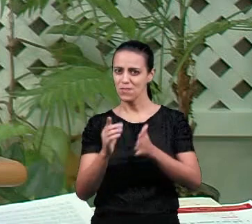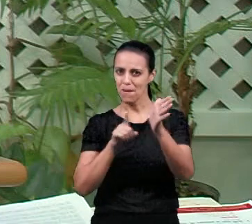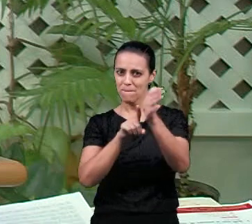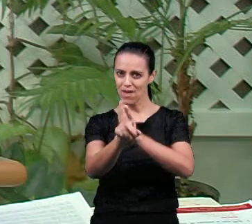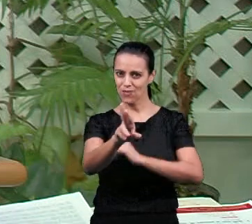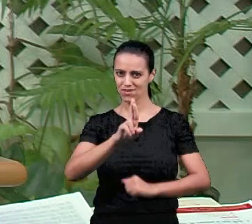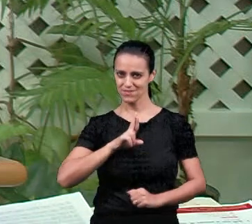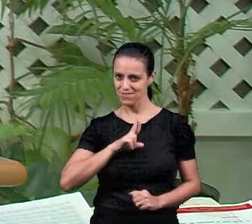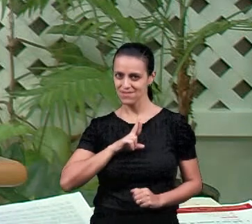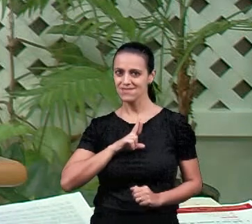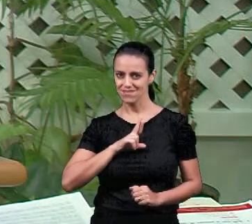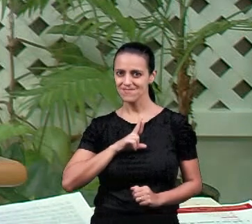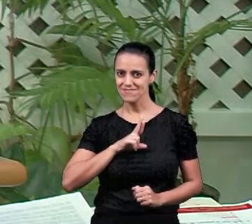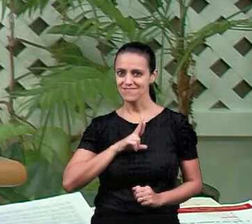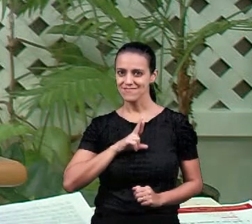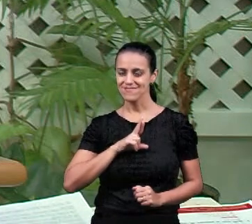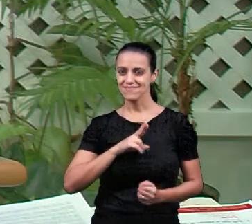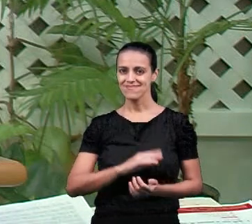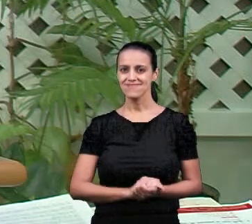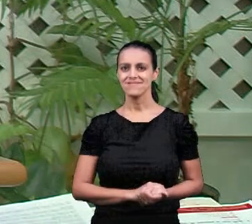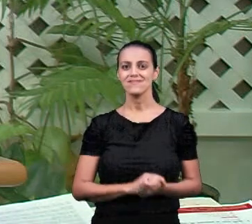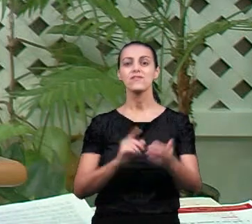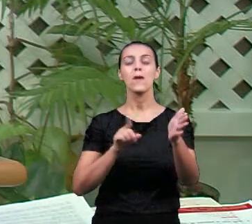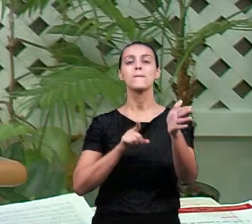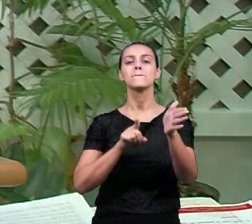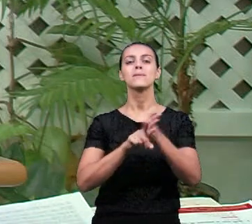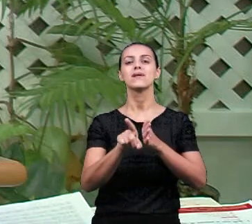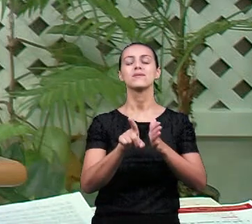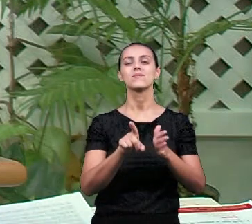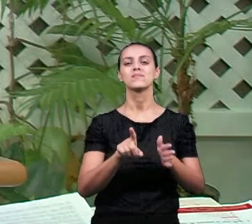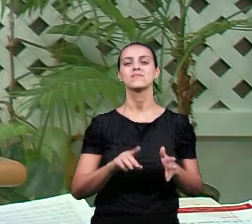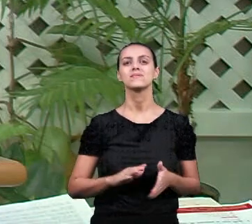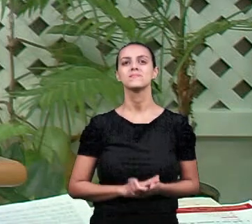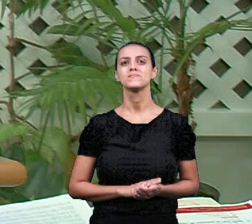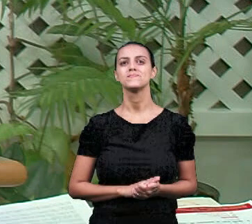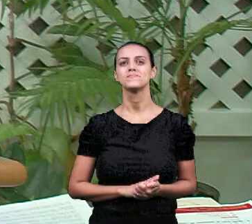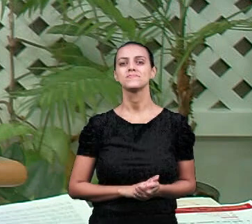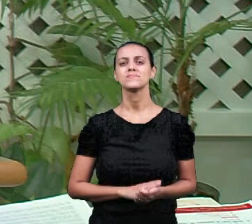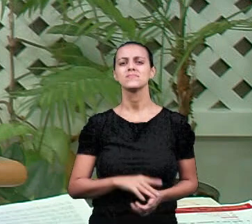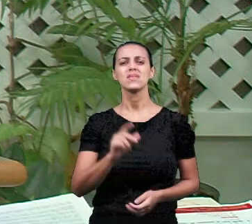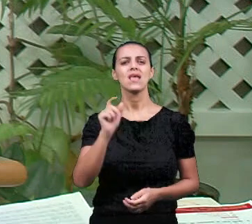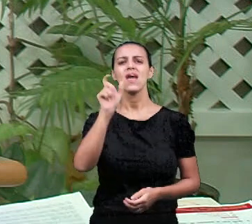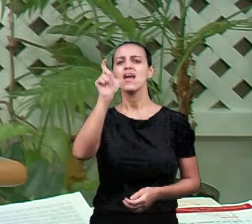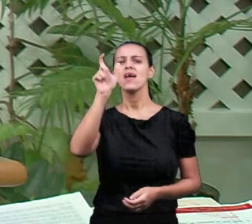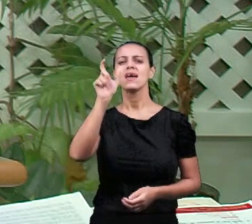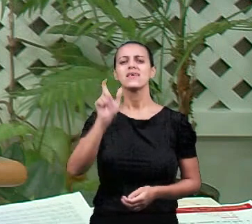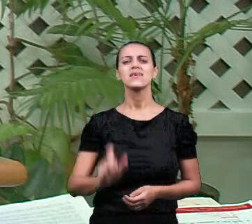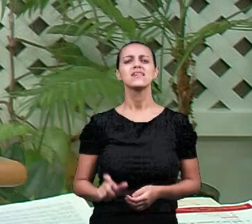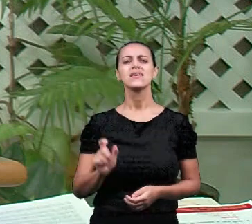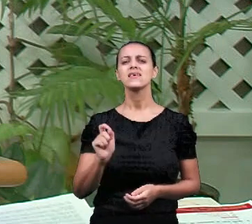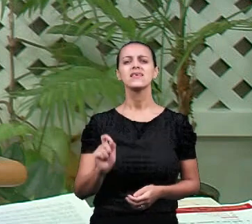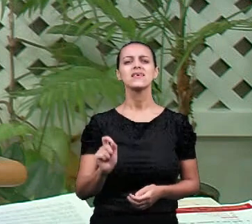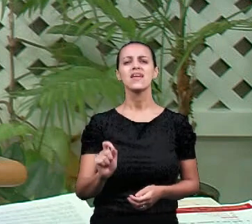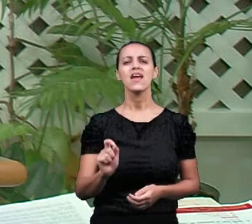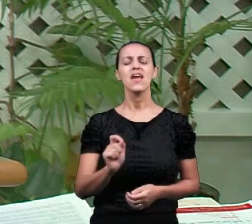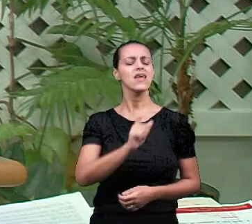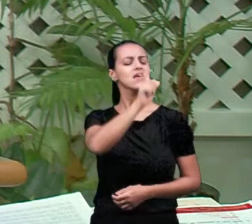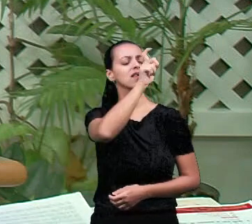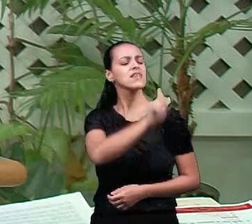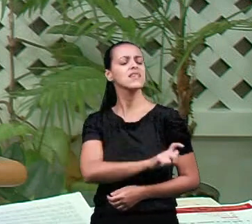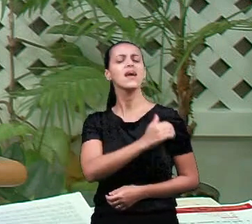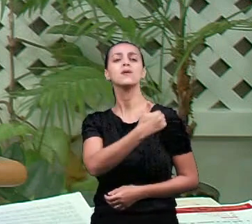questionner et à répondre. Quelle est la première question pour tous ceux qui nous entendent maintenant? Qui est mon